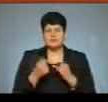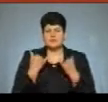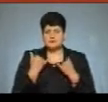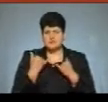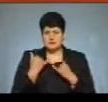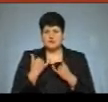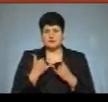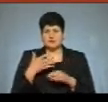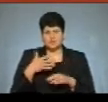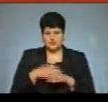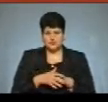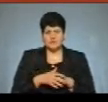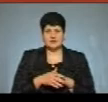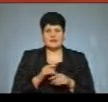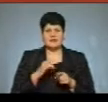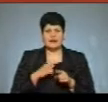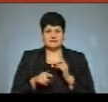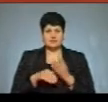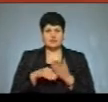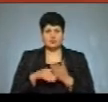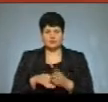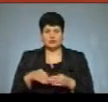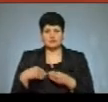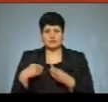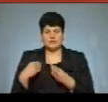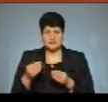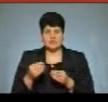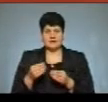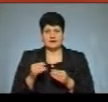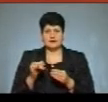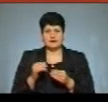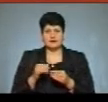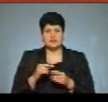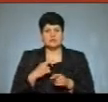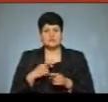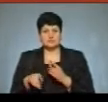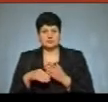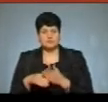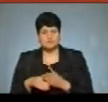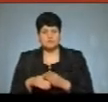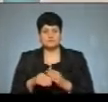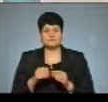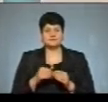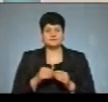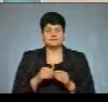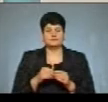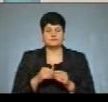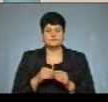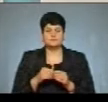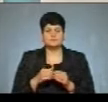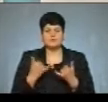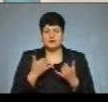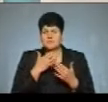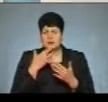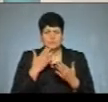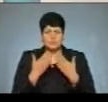наскільки зрозуміло, екстрена допомога надає і екстрену, і невідкладну допомогу, скажімо так. Звичайно, так. Багато зараз йде розмова